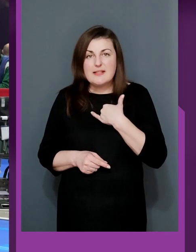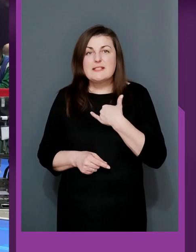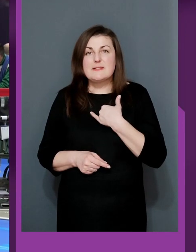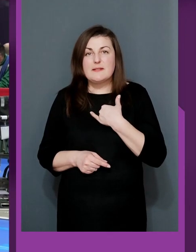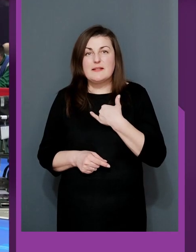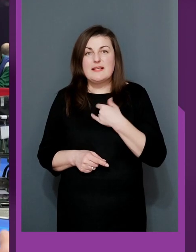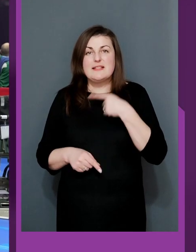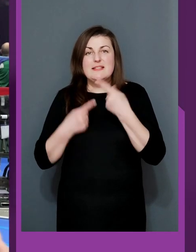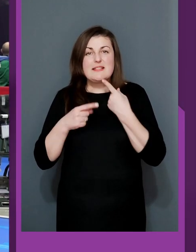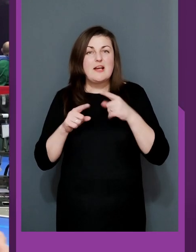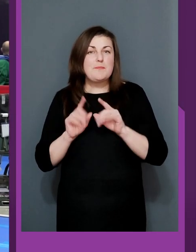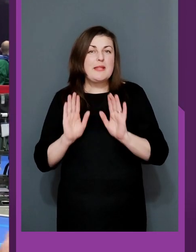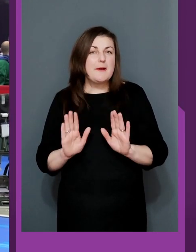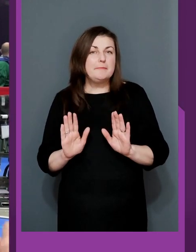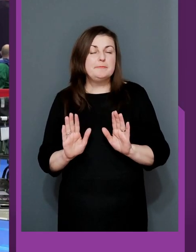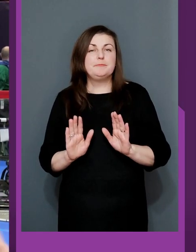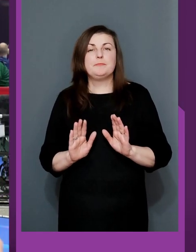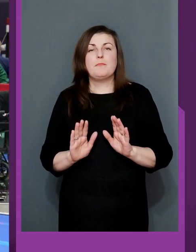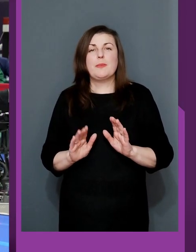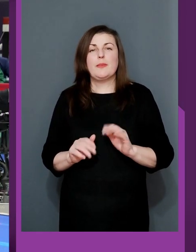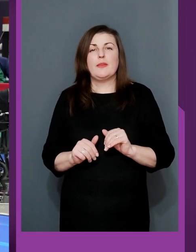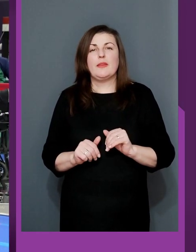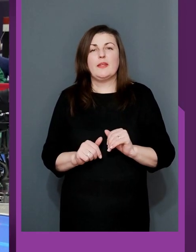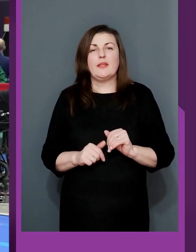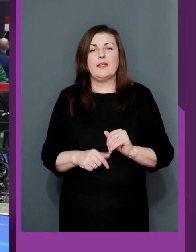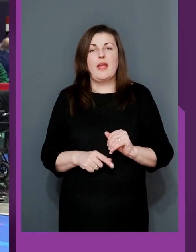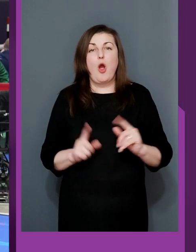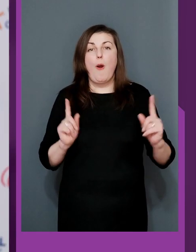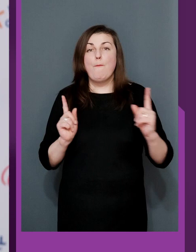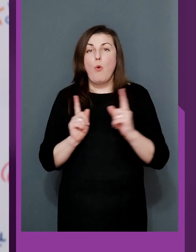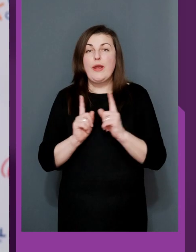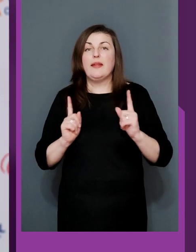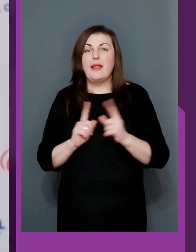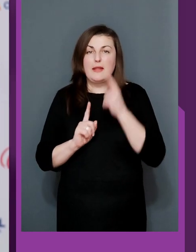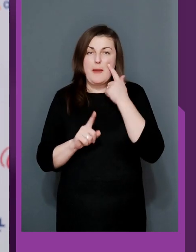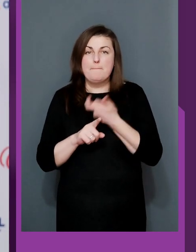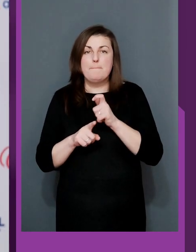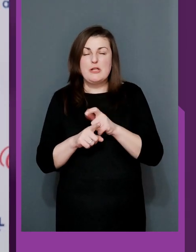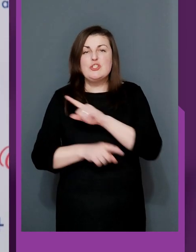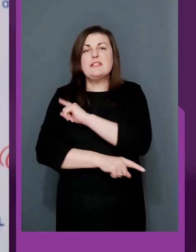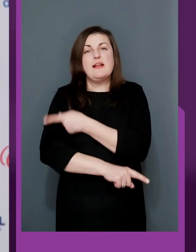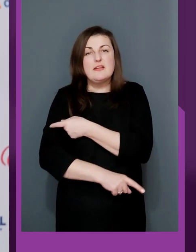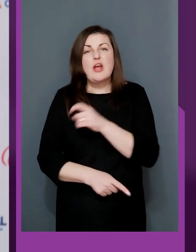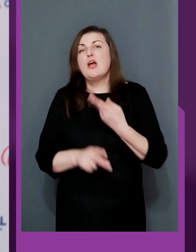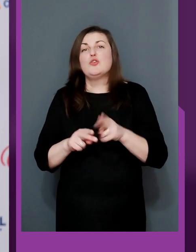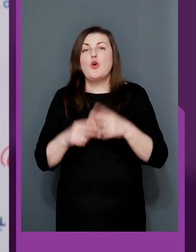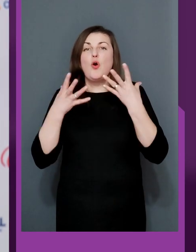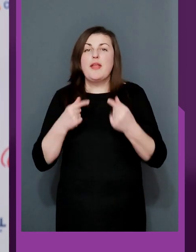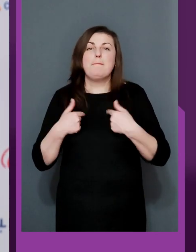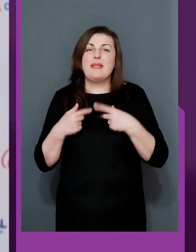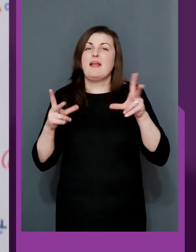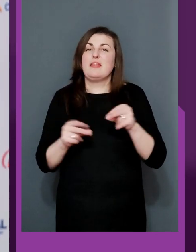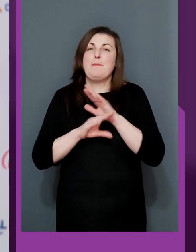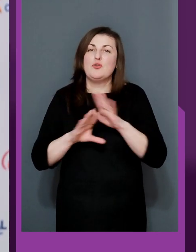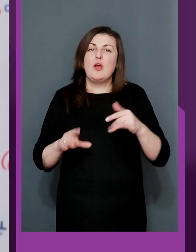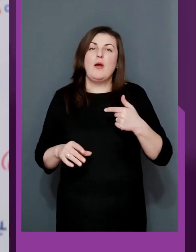ее скажемо так поєдинки більш щільніші ну Цього дня Мені